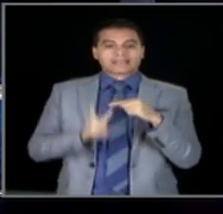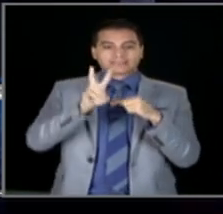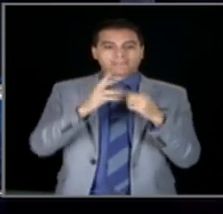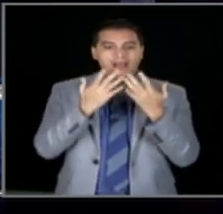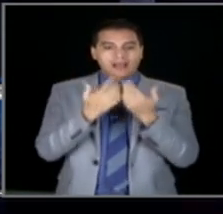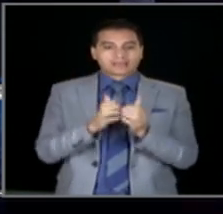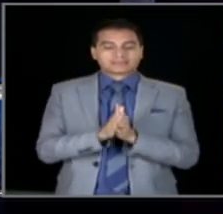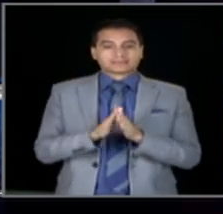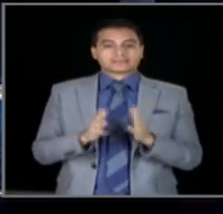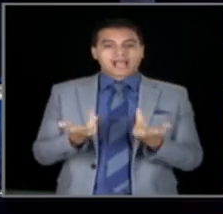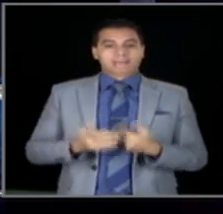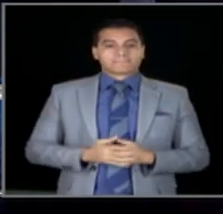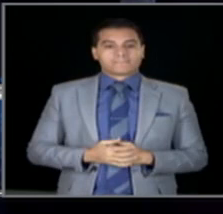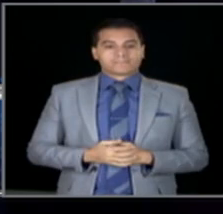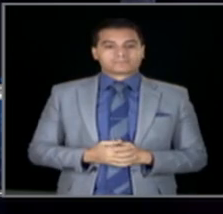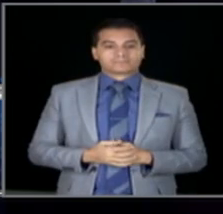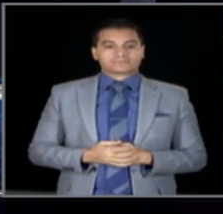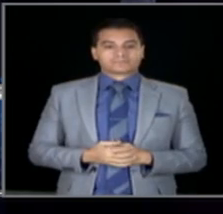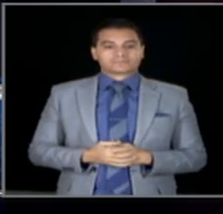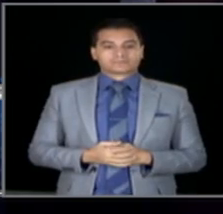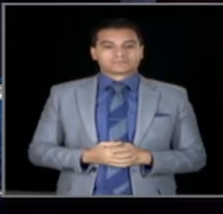على 7 يساوي كام؟